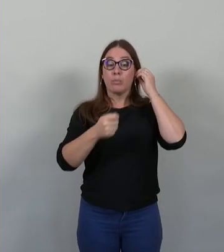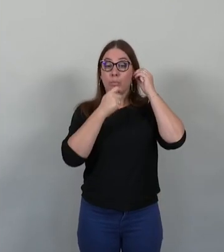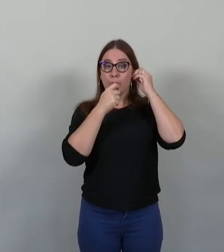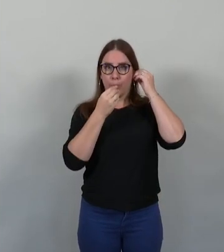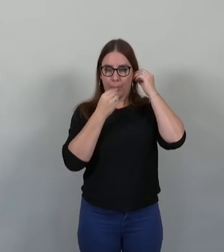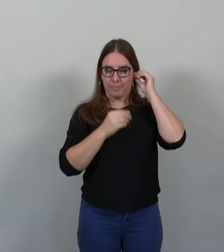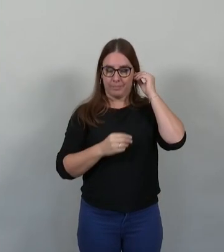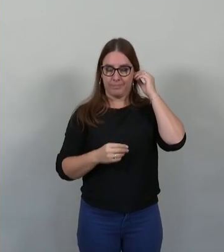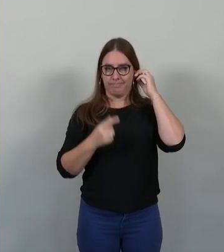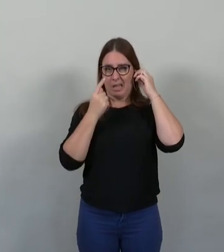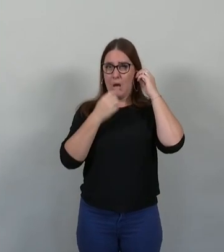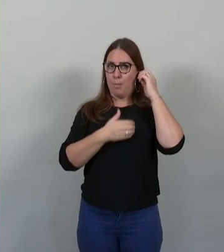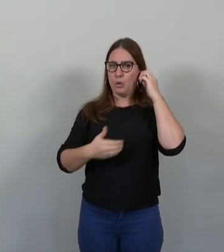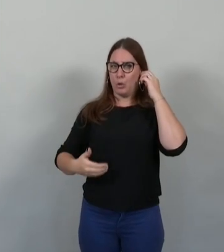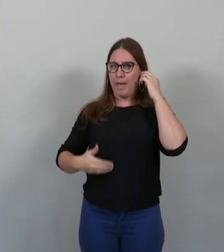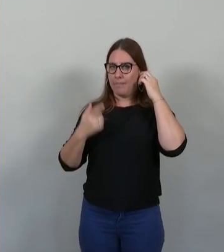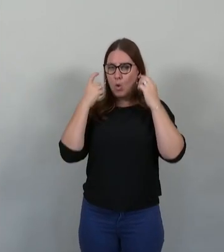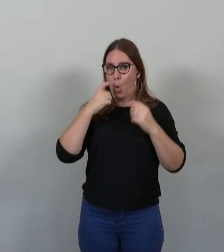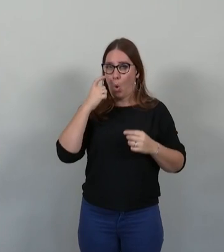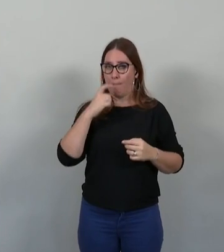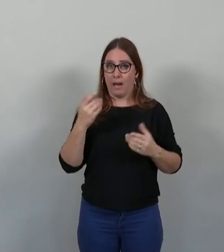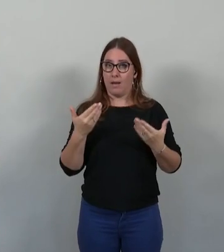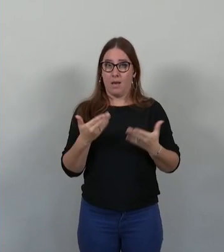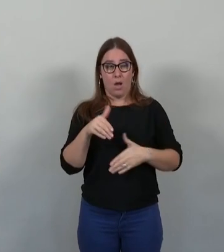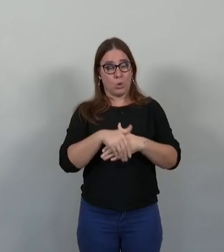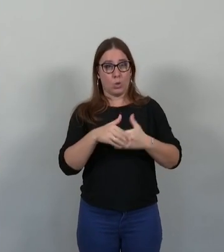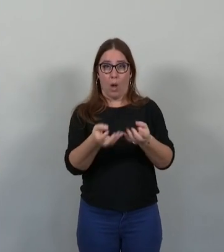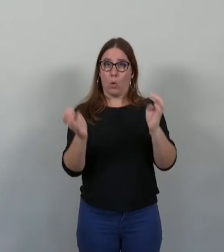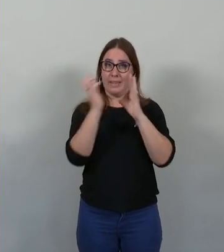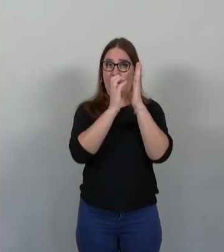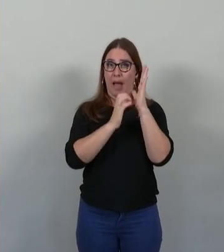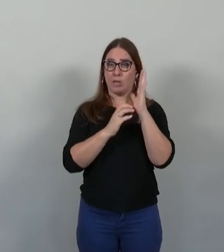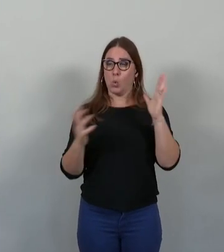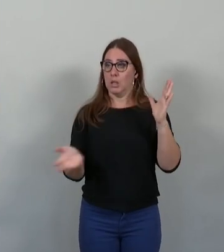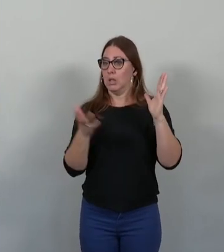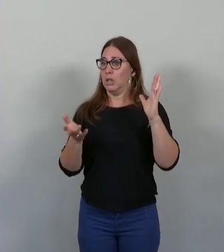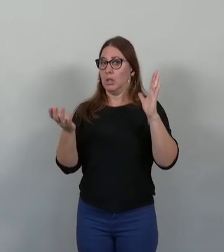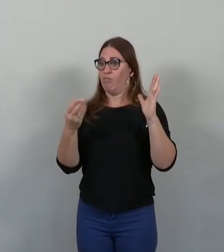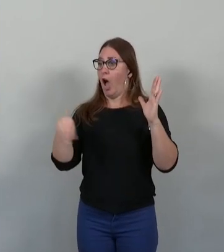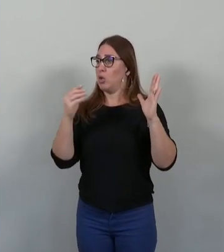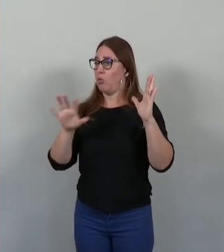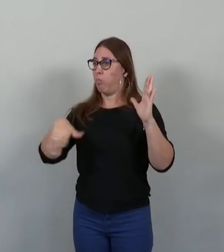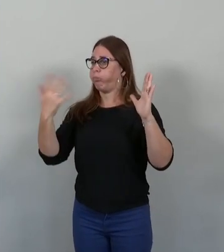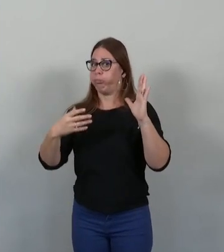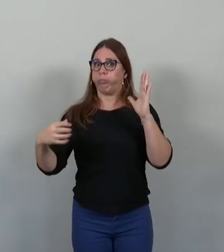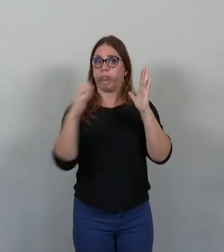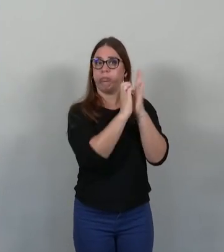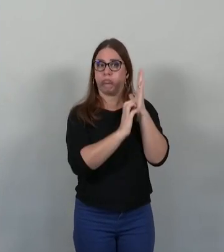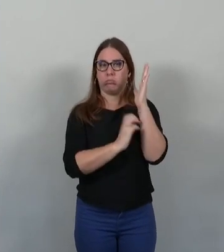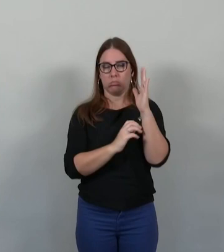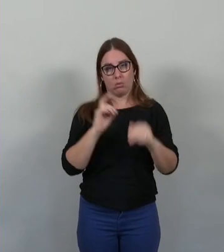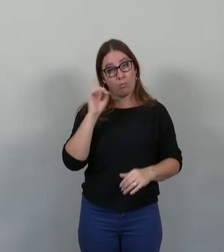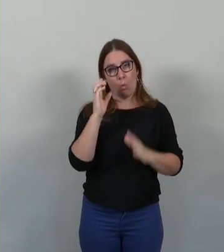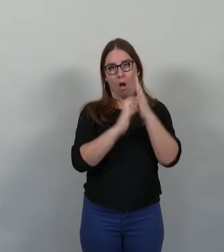Maire on sent qu'il fallait combler par tous les moyens ce conseil de délibération sur lesquel vous communiquez car après la délibération